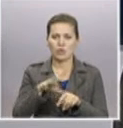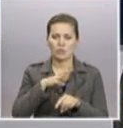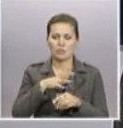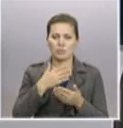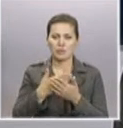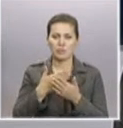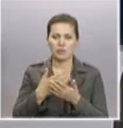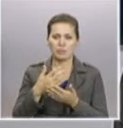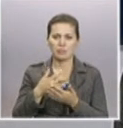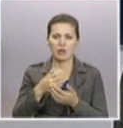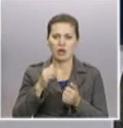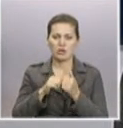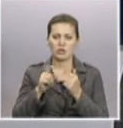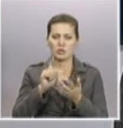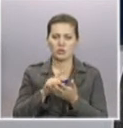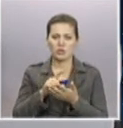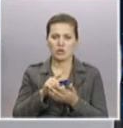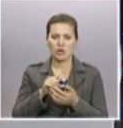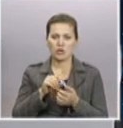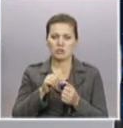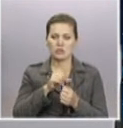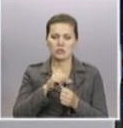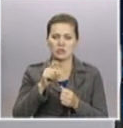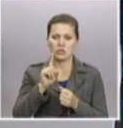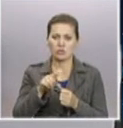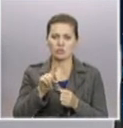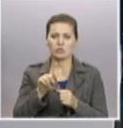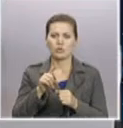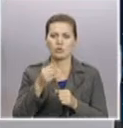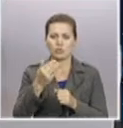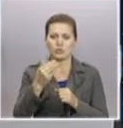привели. Каждый должен ответить за то, что он сделал.